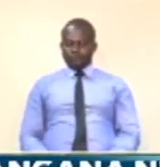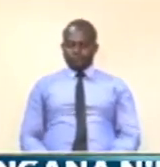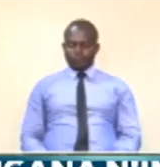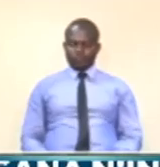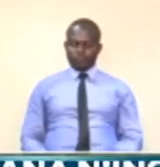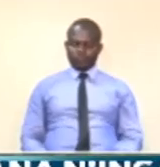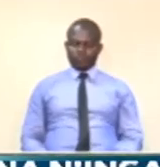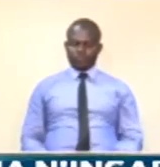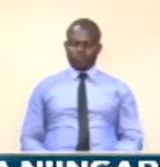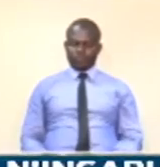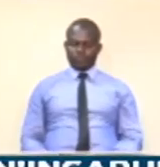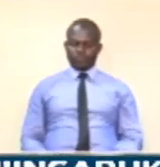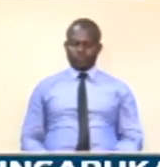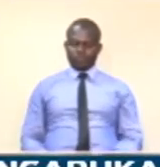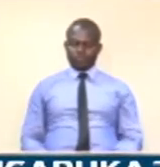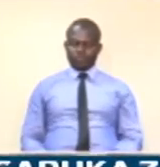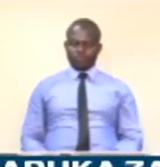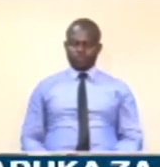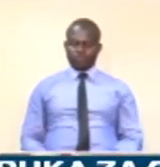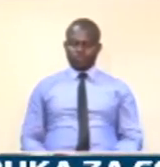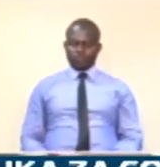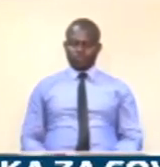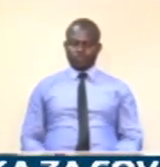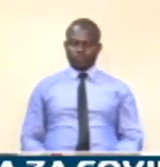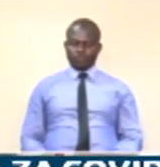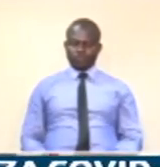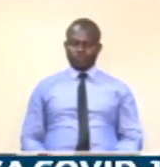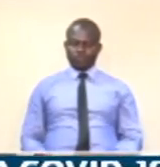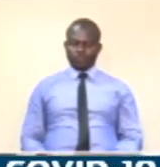d'avance pardon Kwizera Bosco mu mujyi wa Kigali. Ese que je vous dis c'est ça c'est que